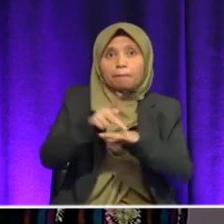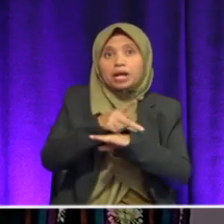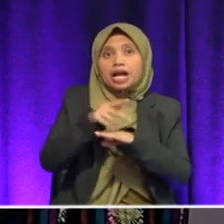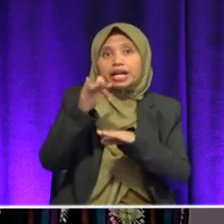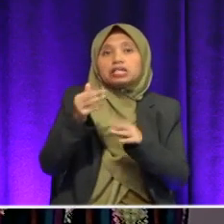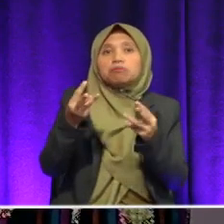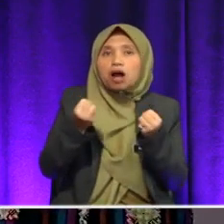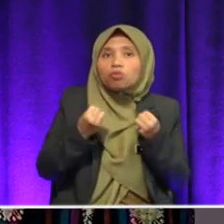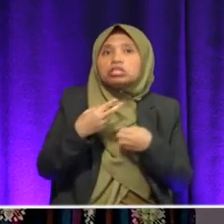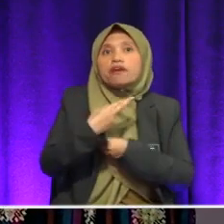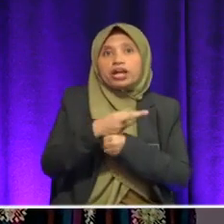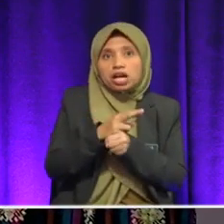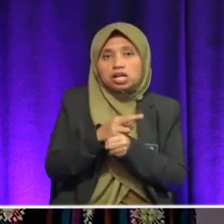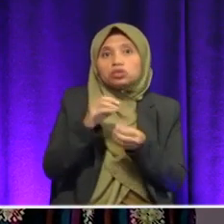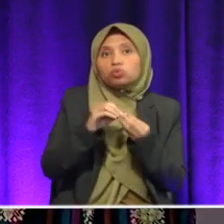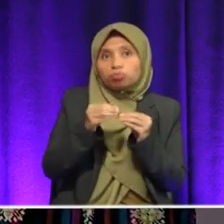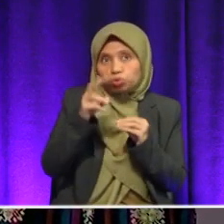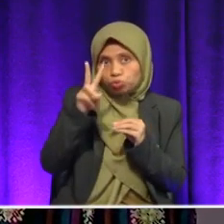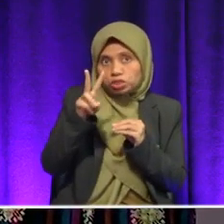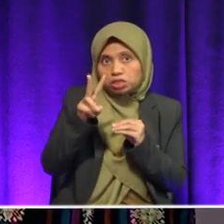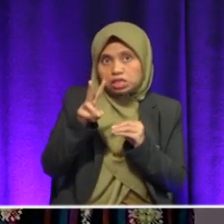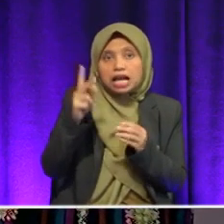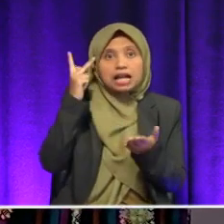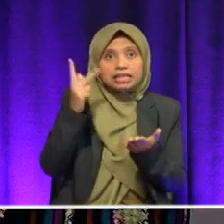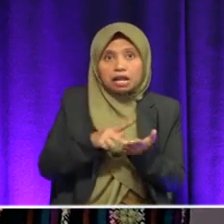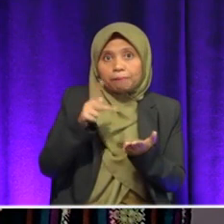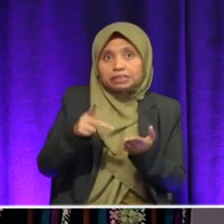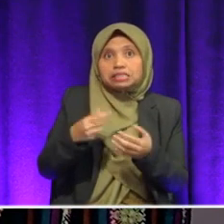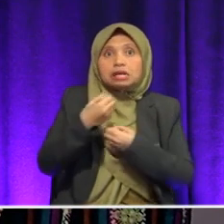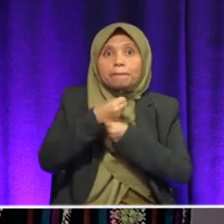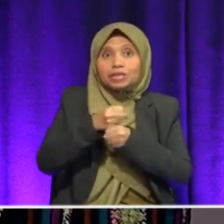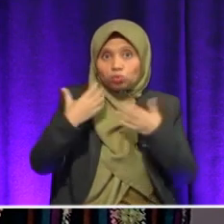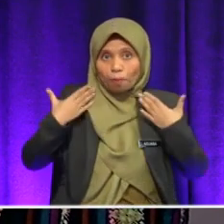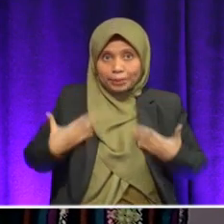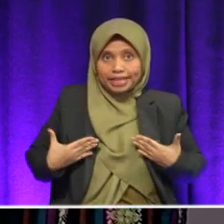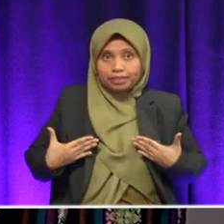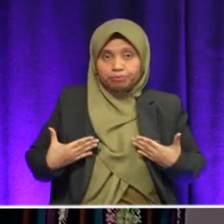hendak kita yang kedua mengenal pasti bentuk badan